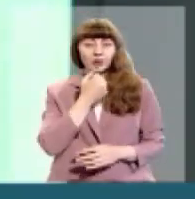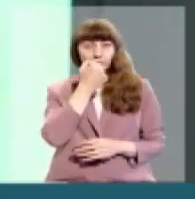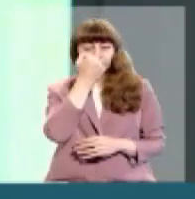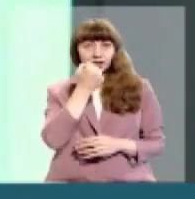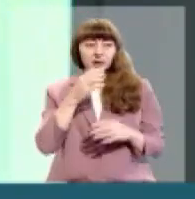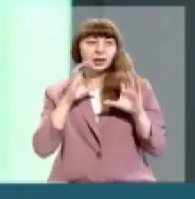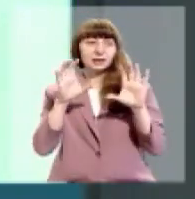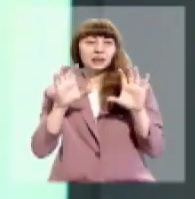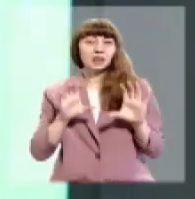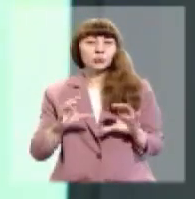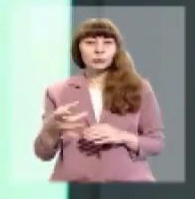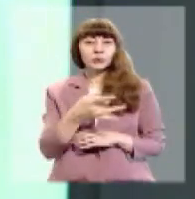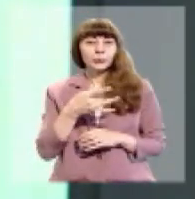отыр.